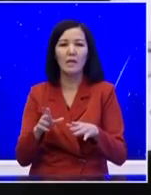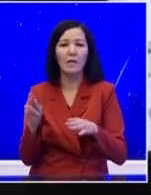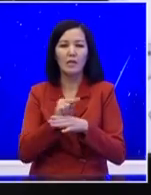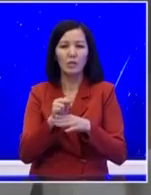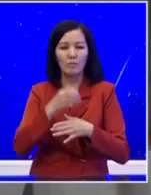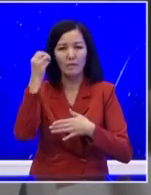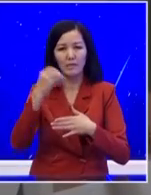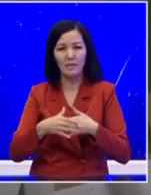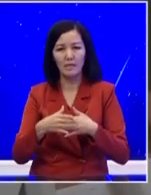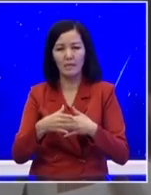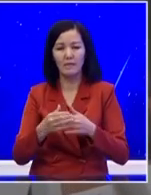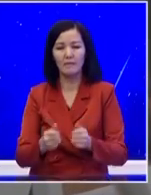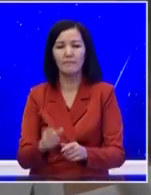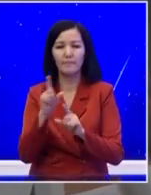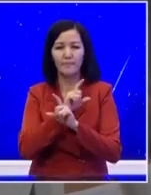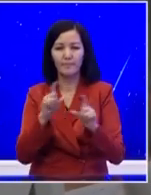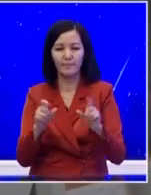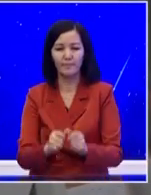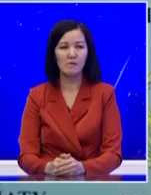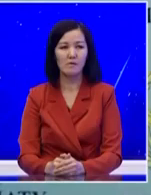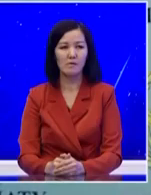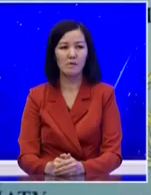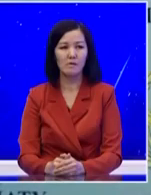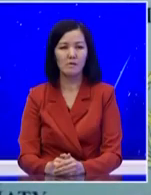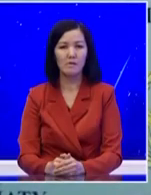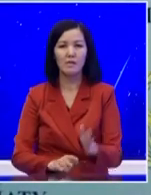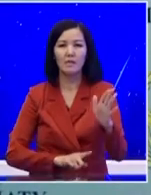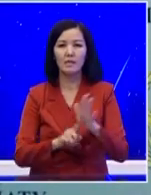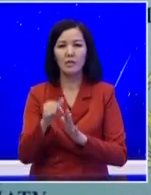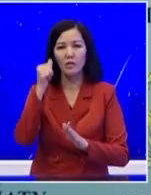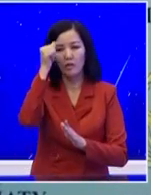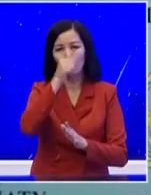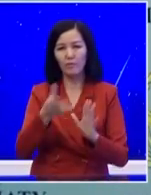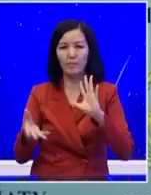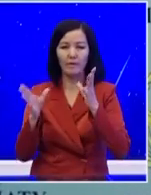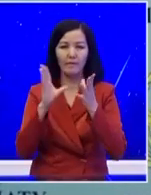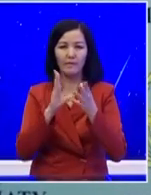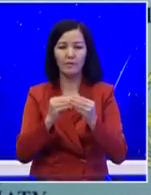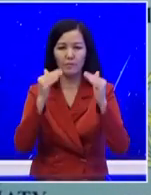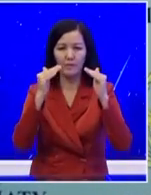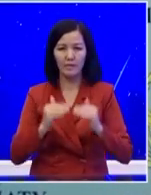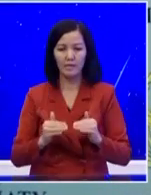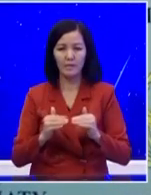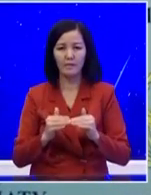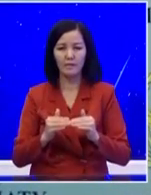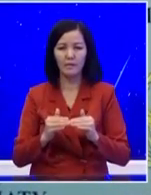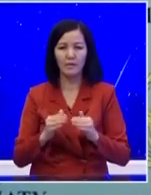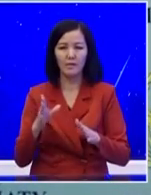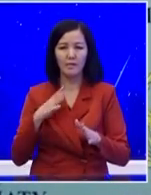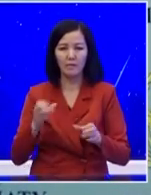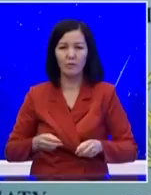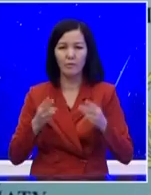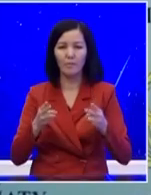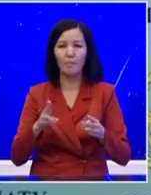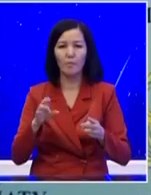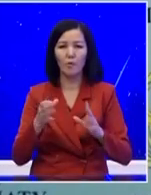лечебный центр с алкогольной зависимостью. С начала года по всем позициям снизилось количество совершенных преступлений по